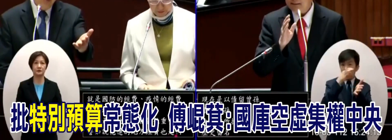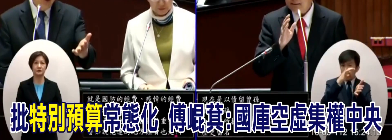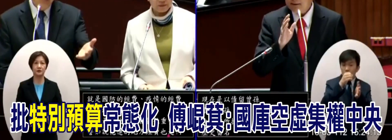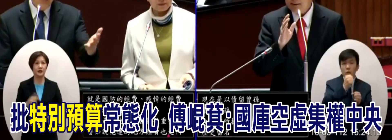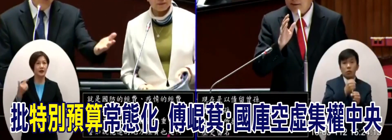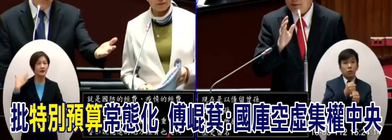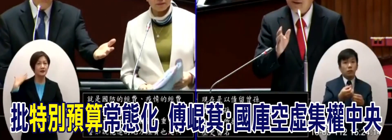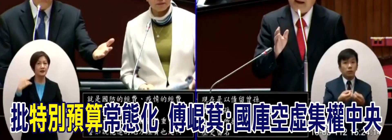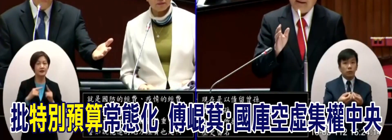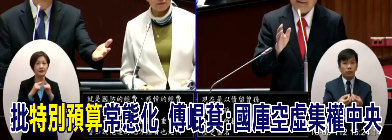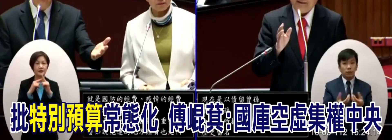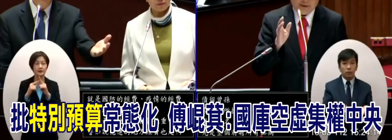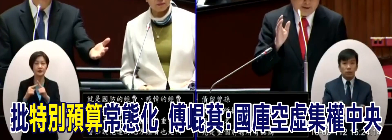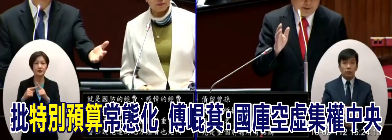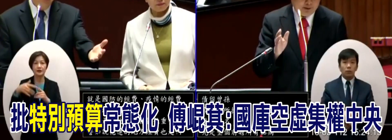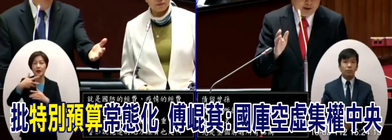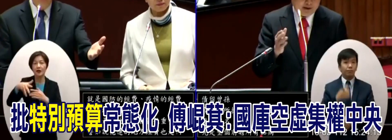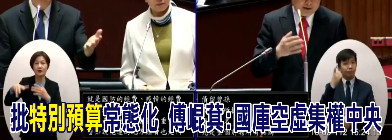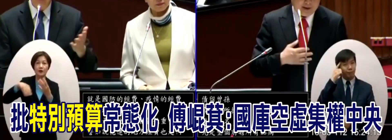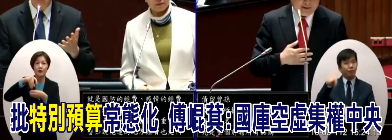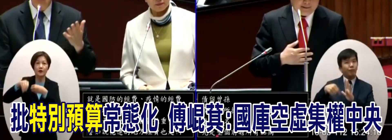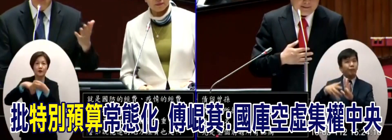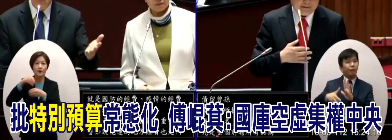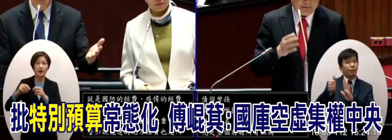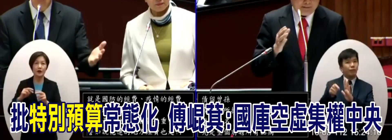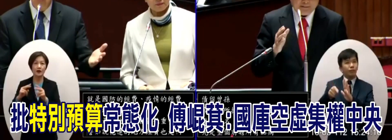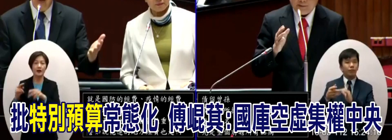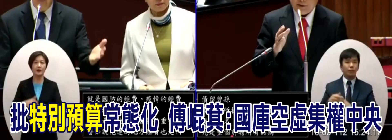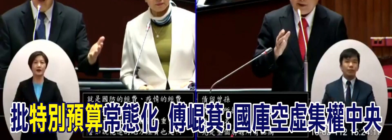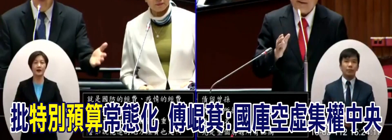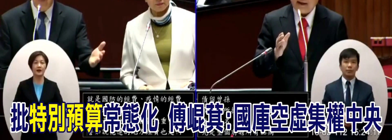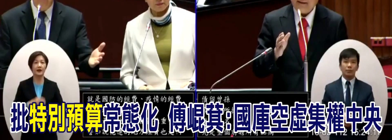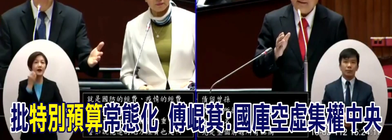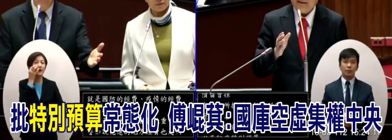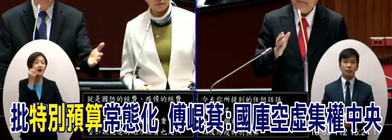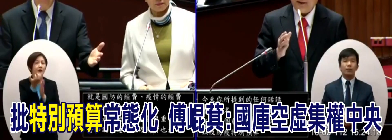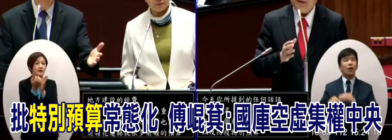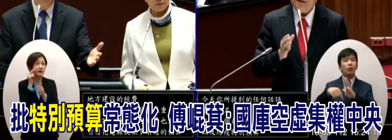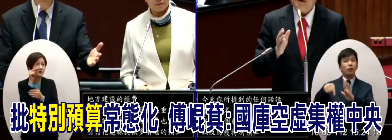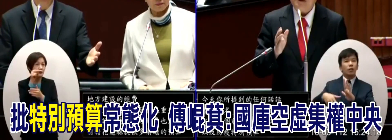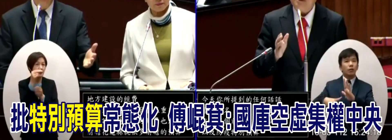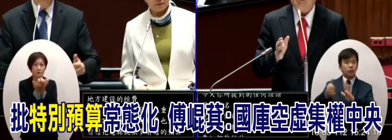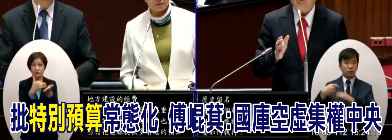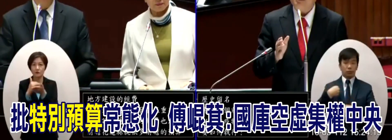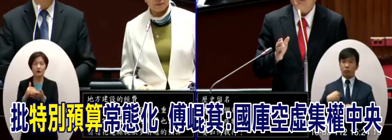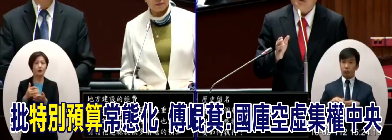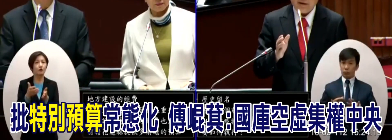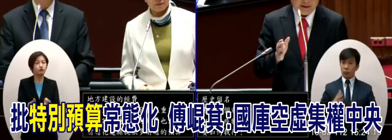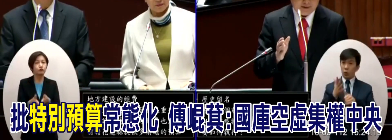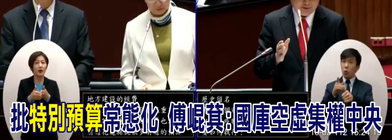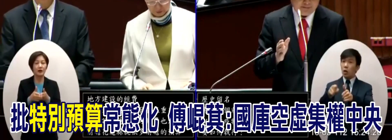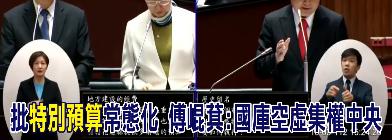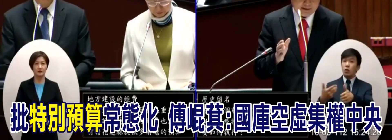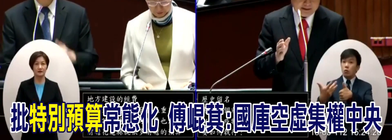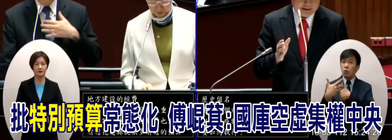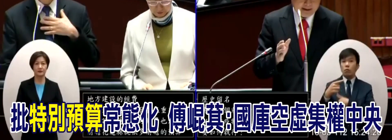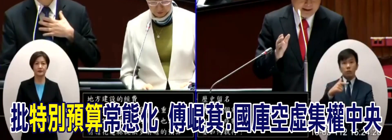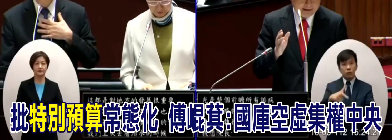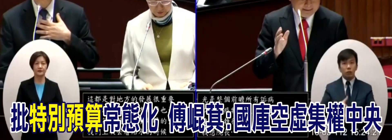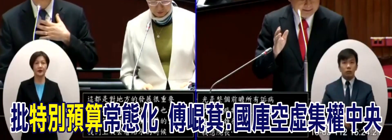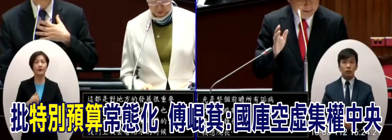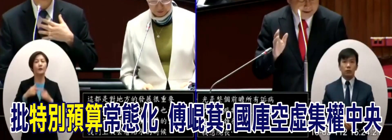我们上次去看治水的时候，你也说花莲是前瞻预算很重要。 本席在质询你，不是你在质询本